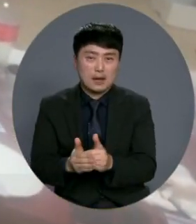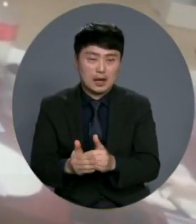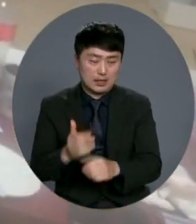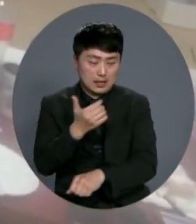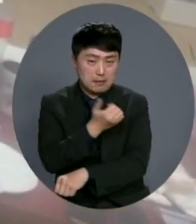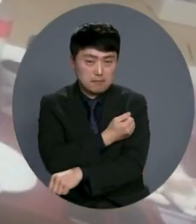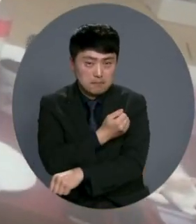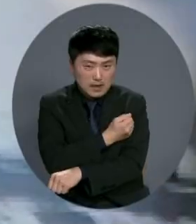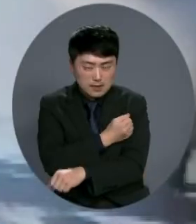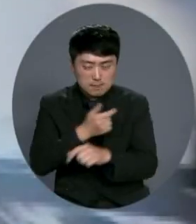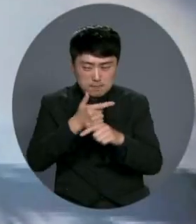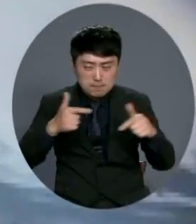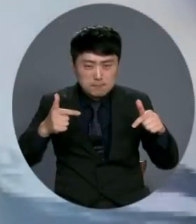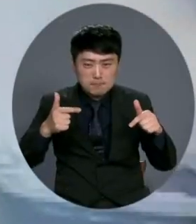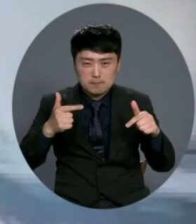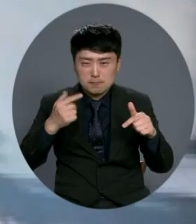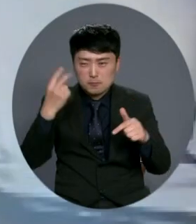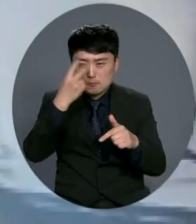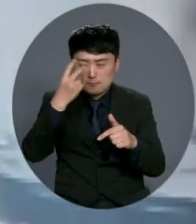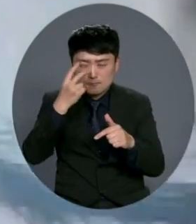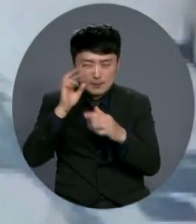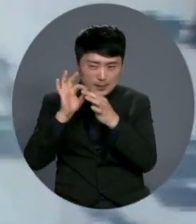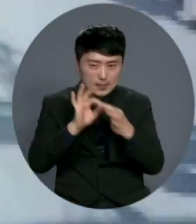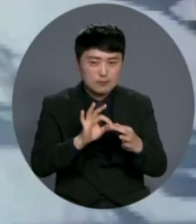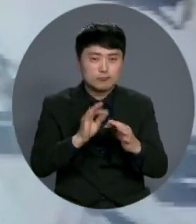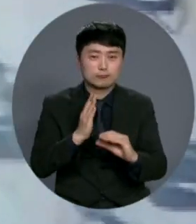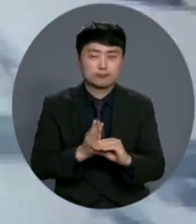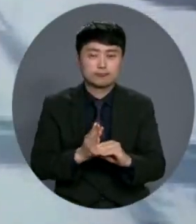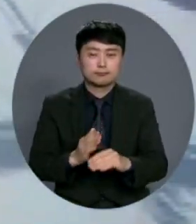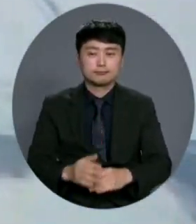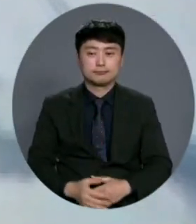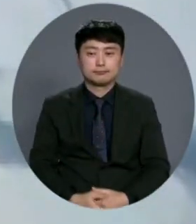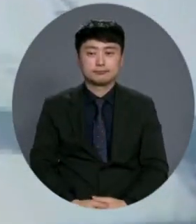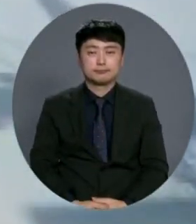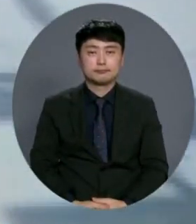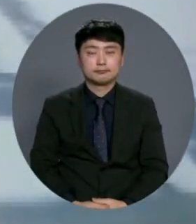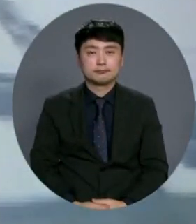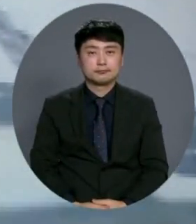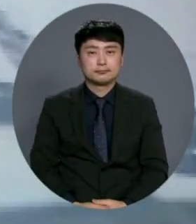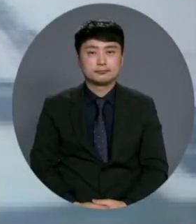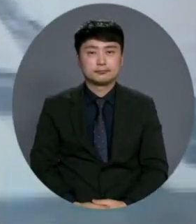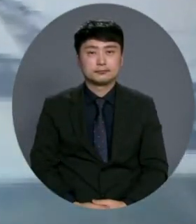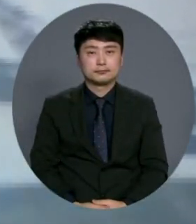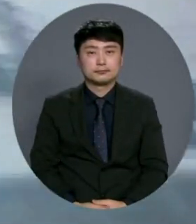마약 구매 경로를 추적하는 등 수사를 확대할 예정입니다. MBC 뉴스 변예주입니다.